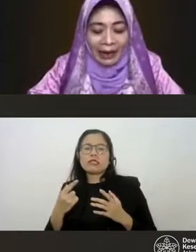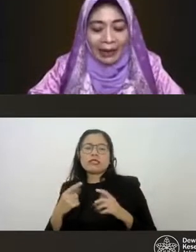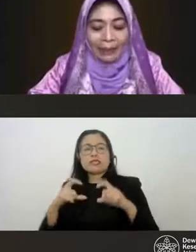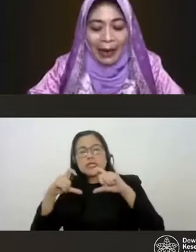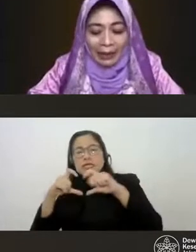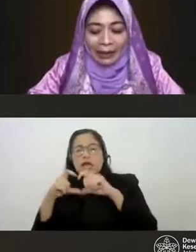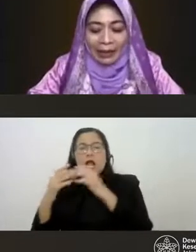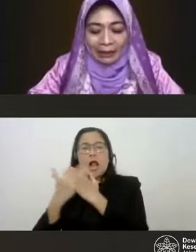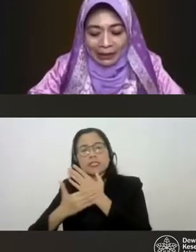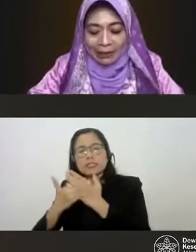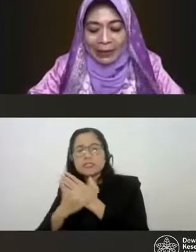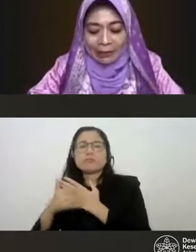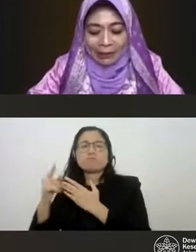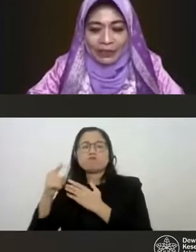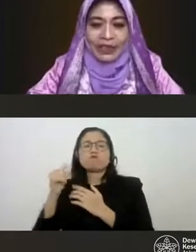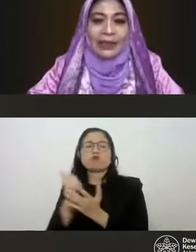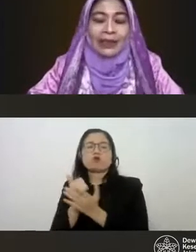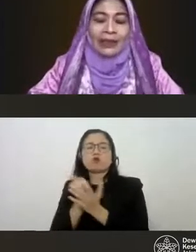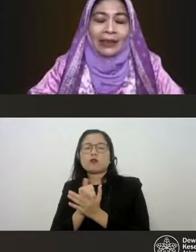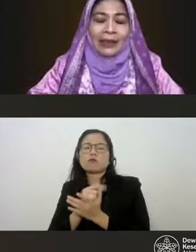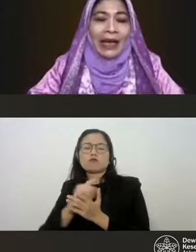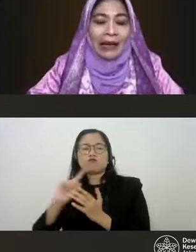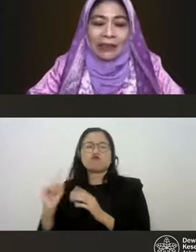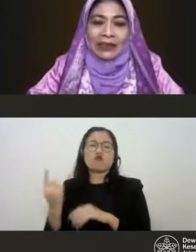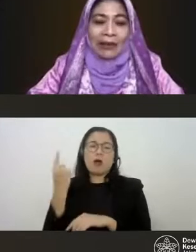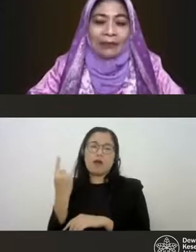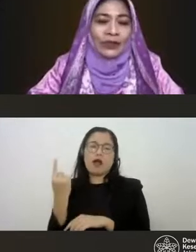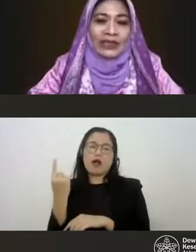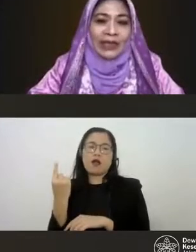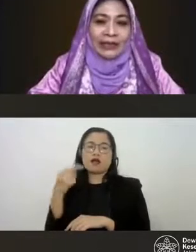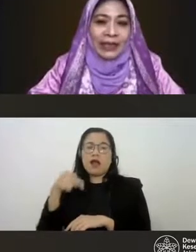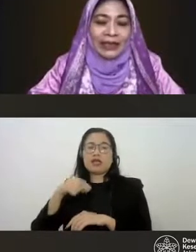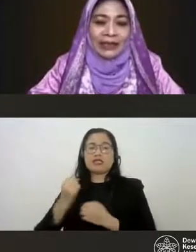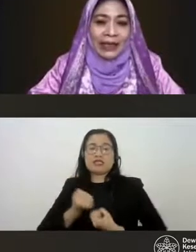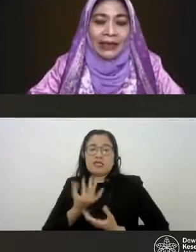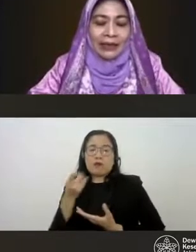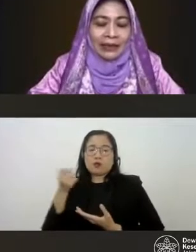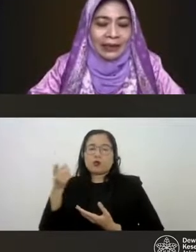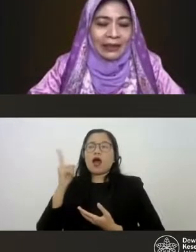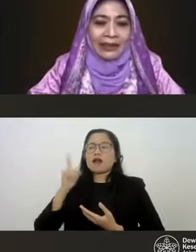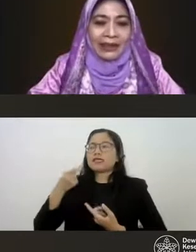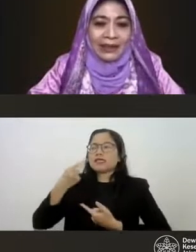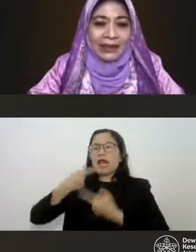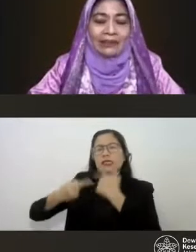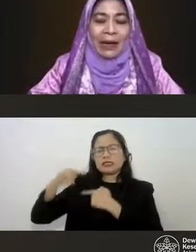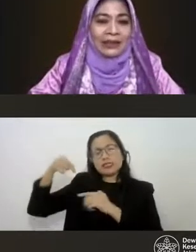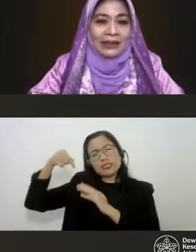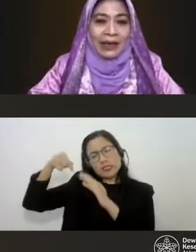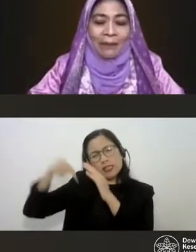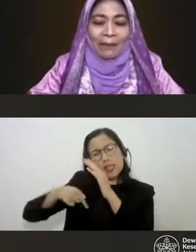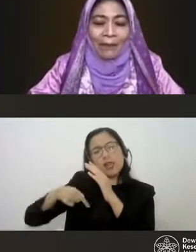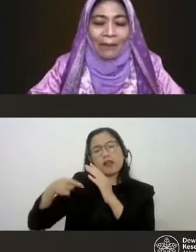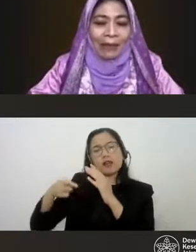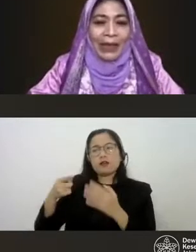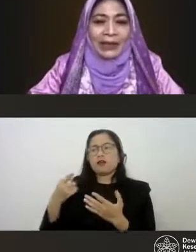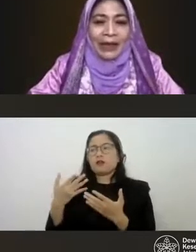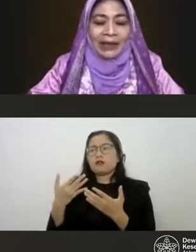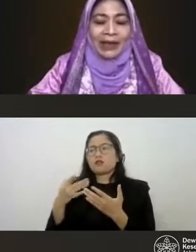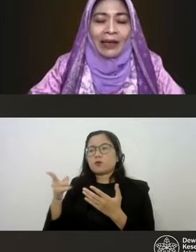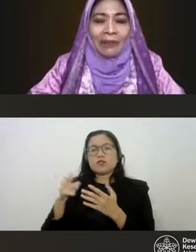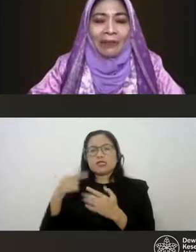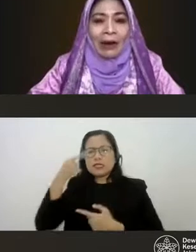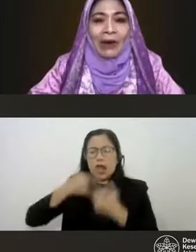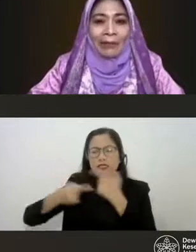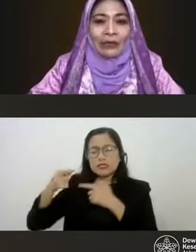penghargaan terhadap harkat dan martabat kemanusiaan. Dalam Islam itu dijelaskan secara detail, bahkan secara panjang